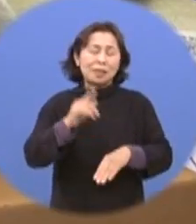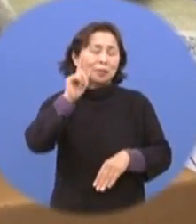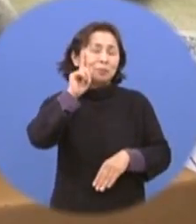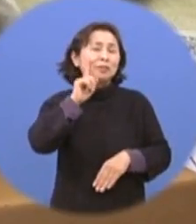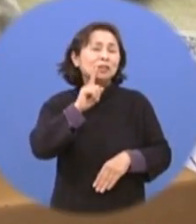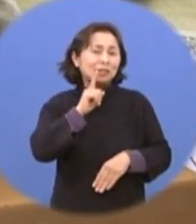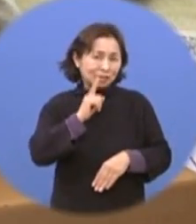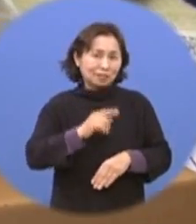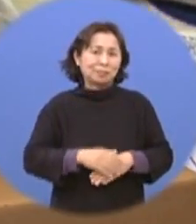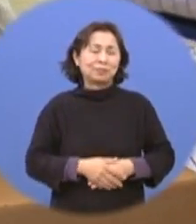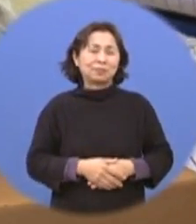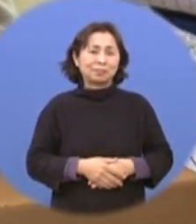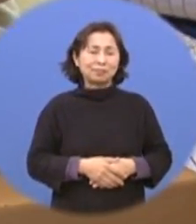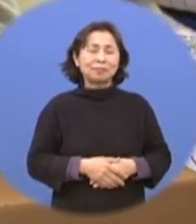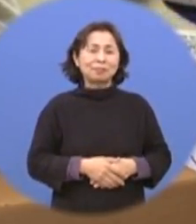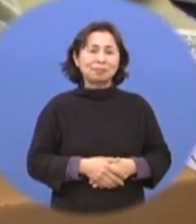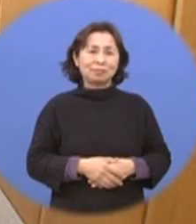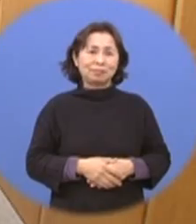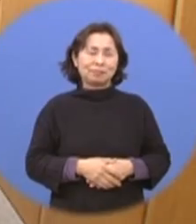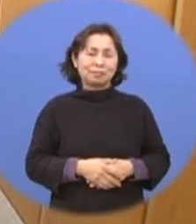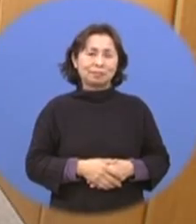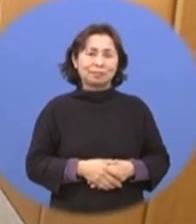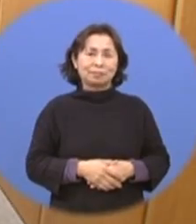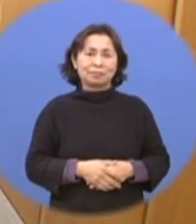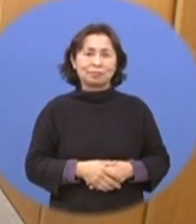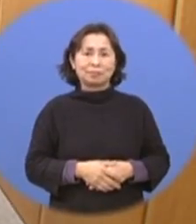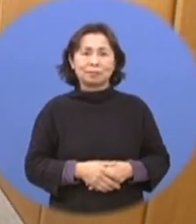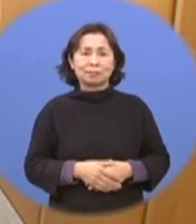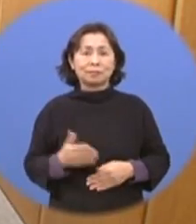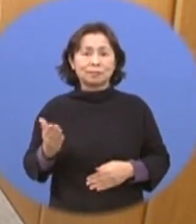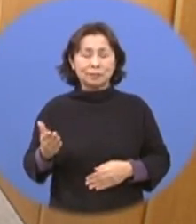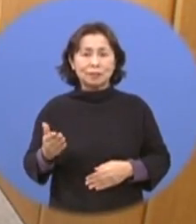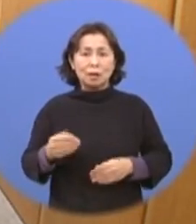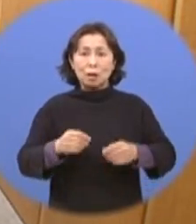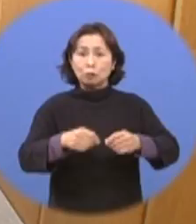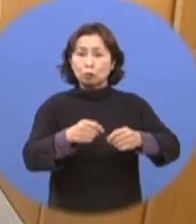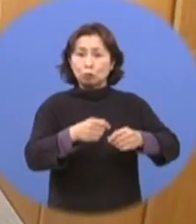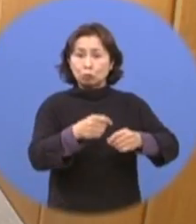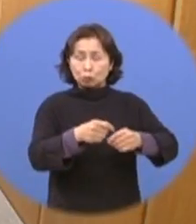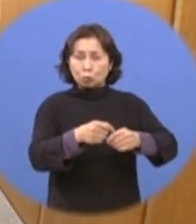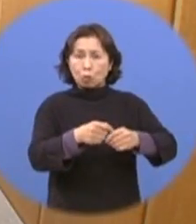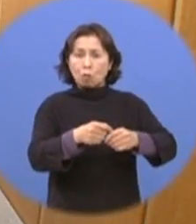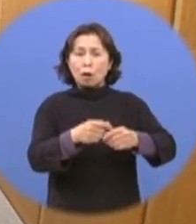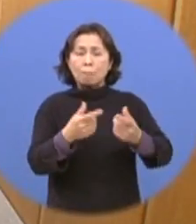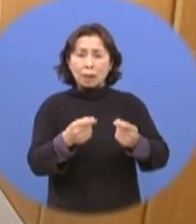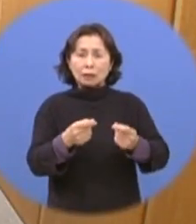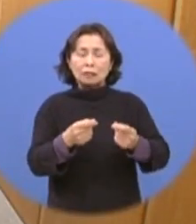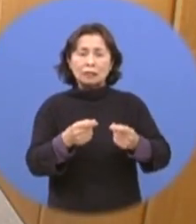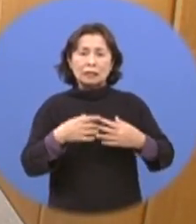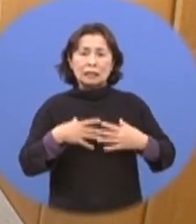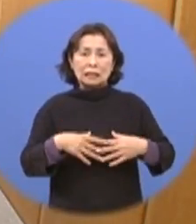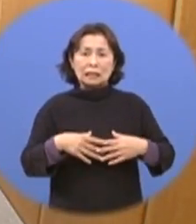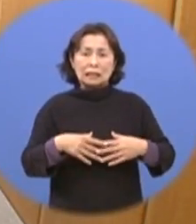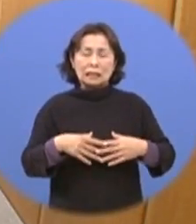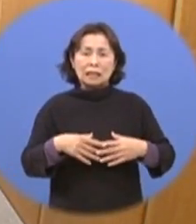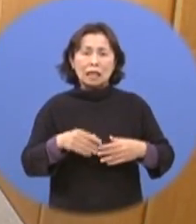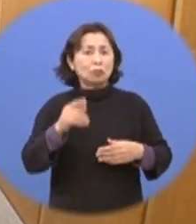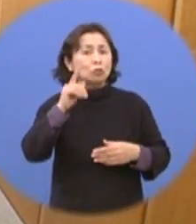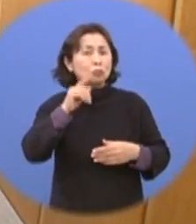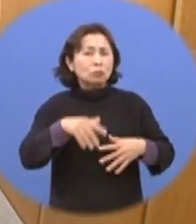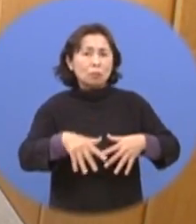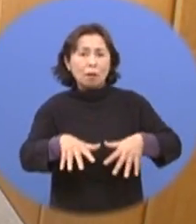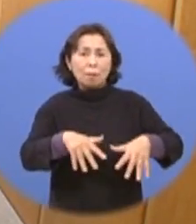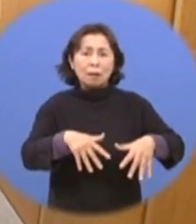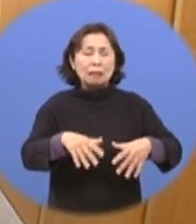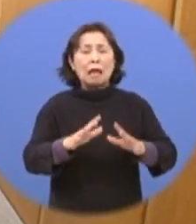肌あたりがていよくなってますこちらの場合方勢が入っていることによってその記事がスムーズに動いていないの